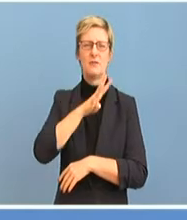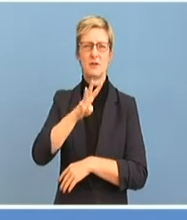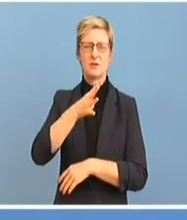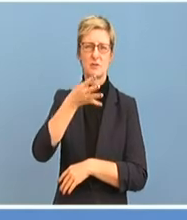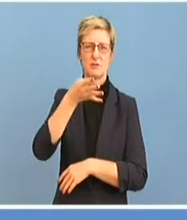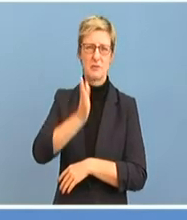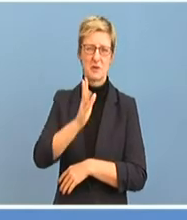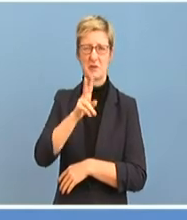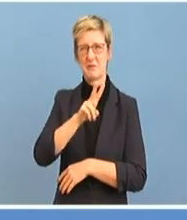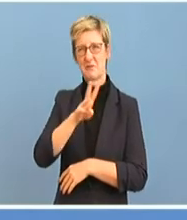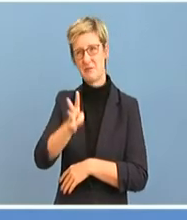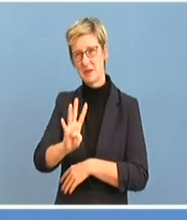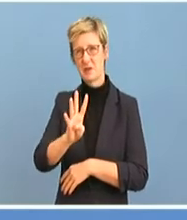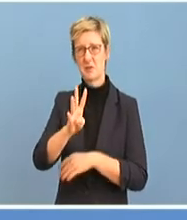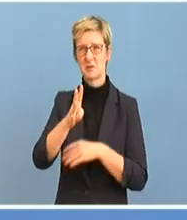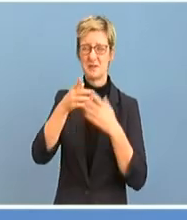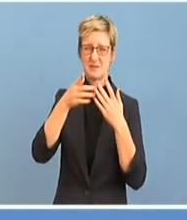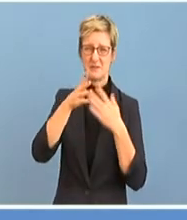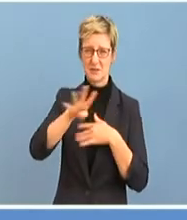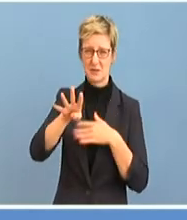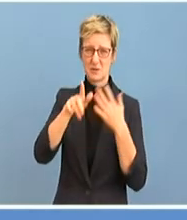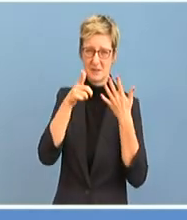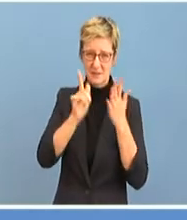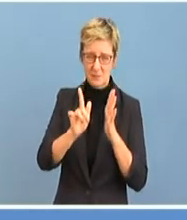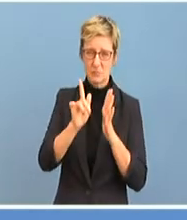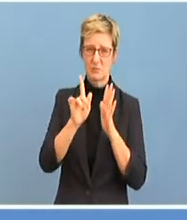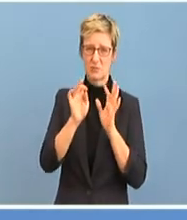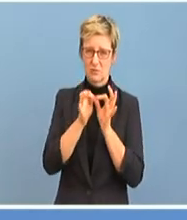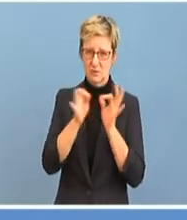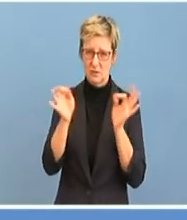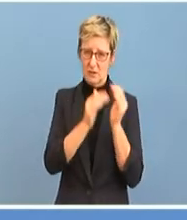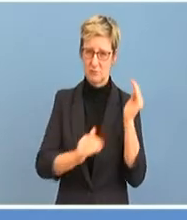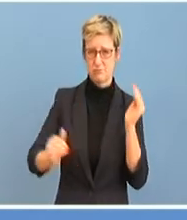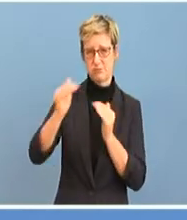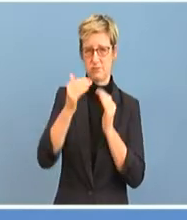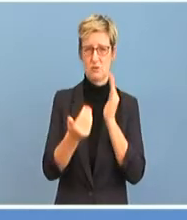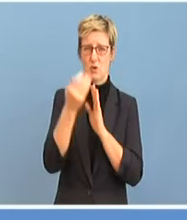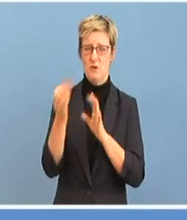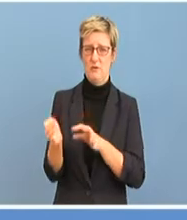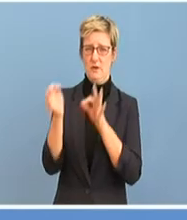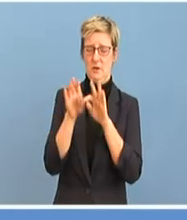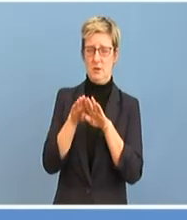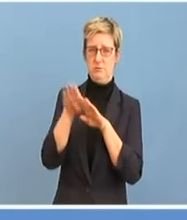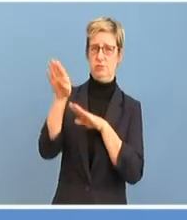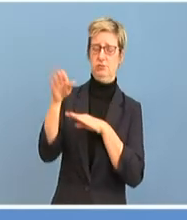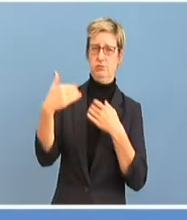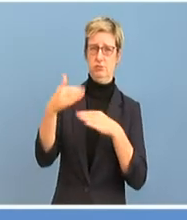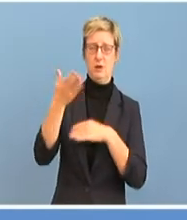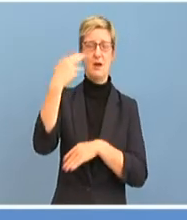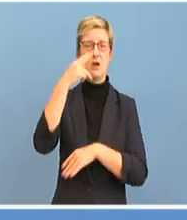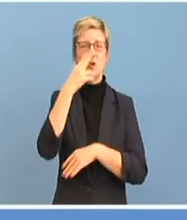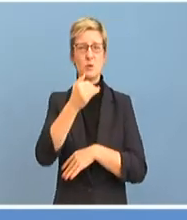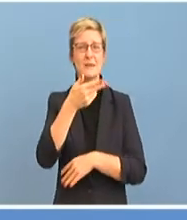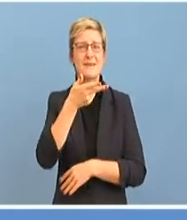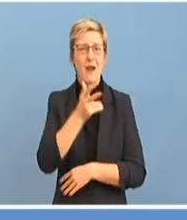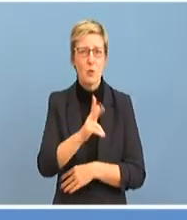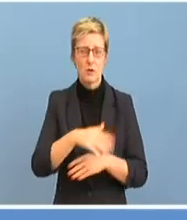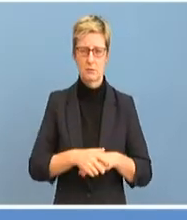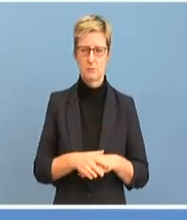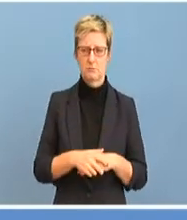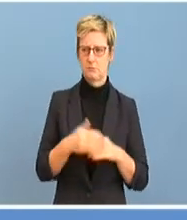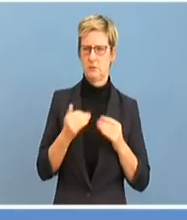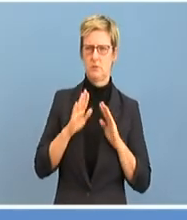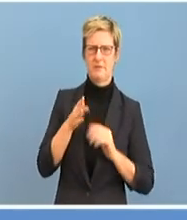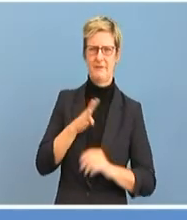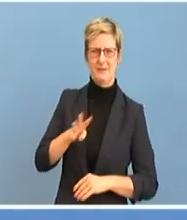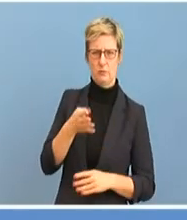4.500, 4.700 Fälle an einem Tag haben mit einer deutlich steigenden Tendenz und noch im Juni hatten wir 300 Fälle. Und